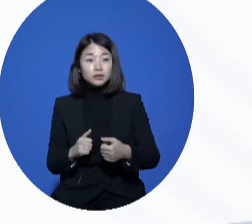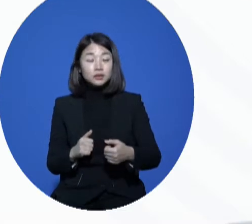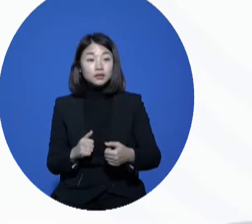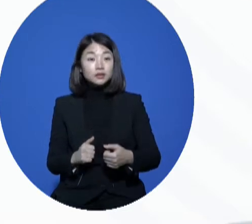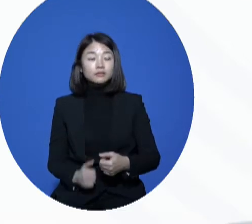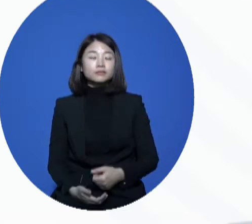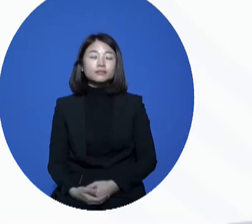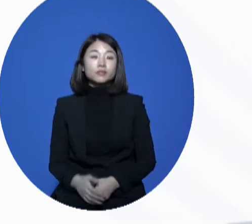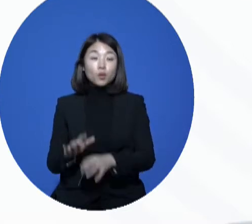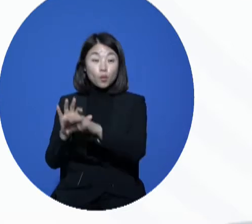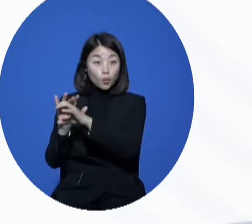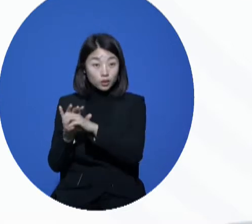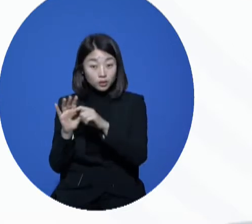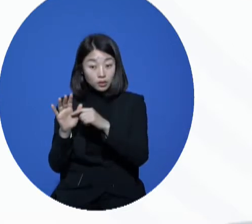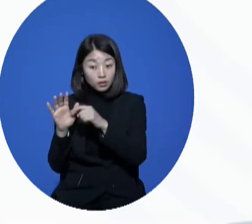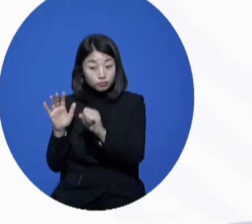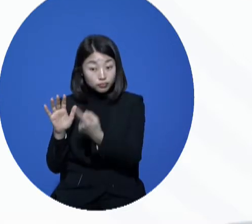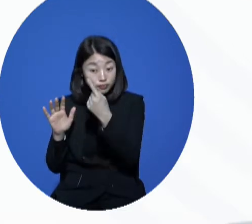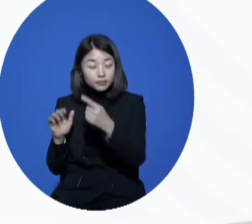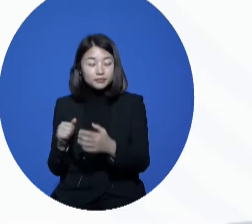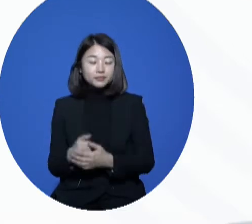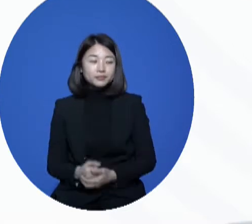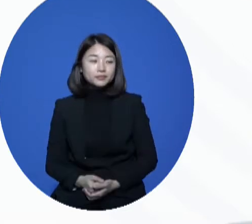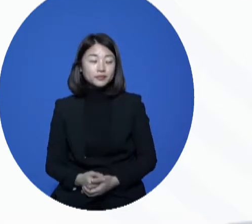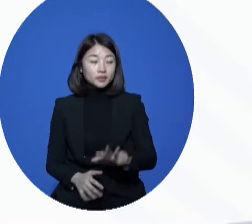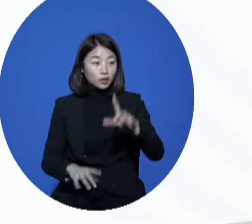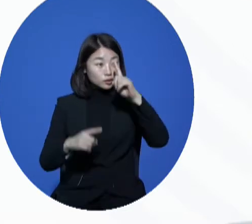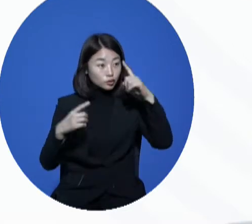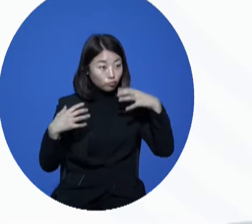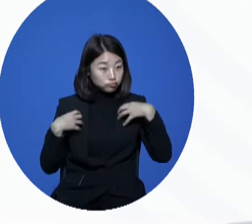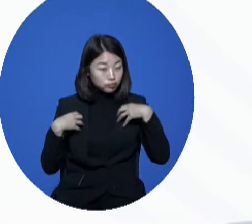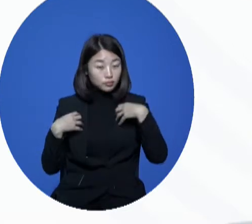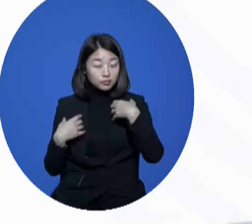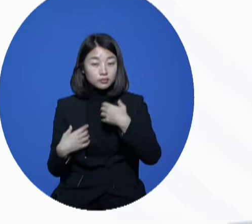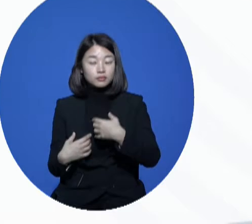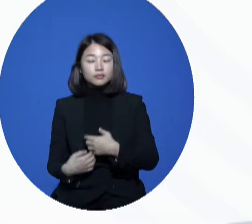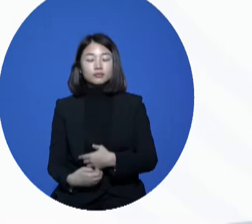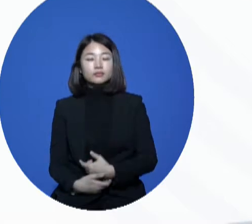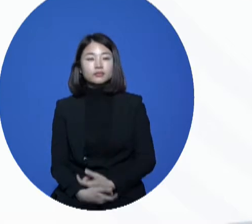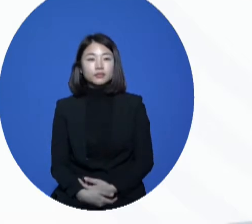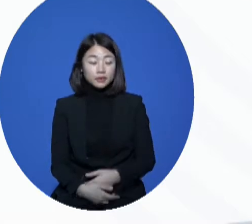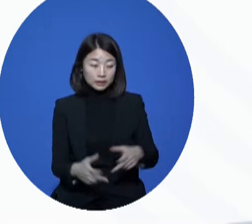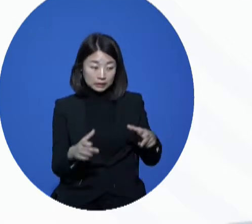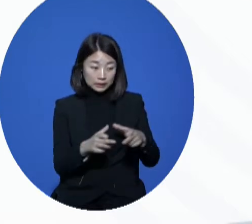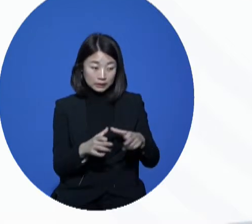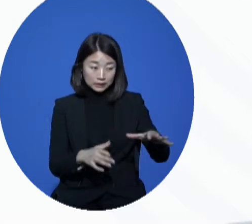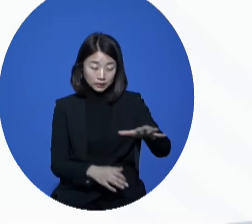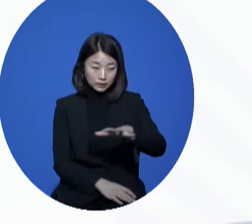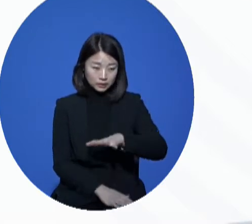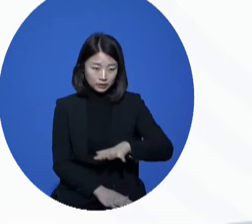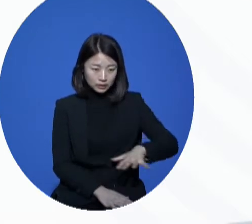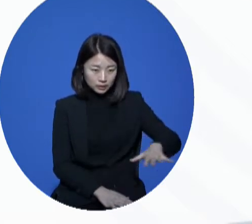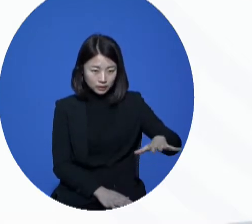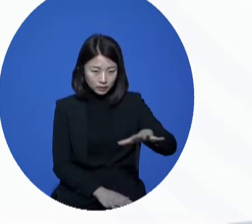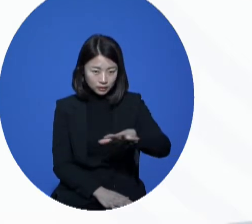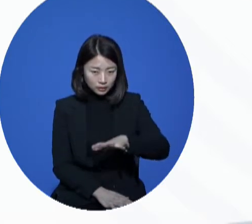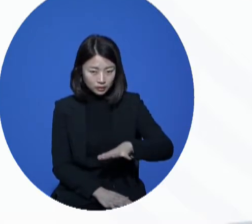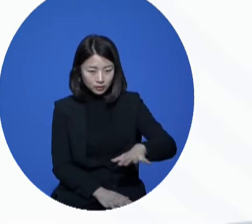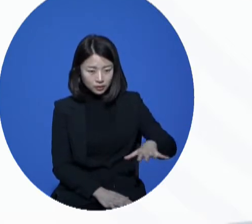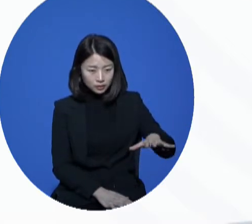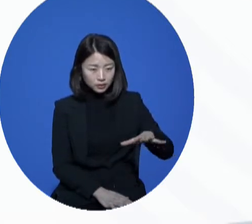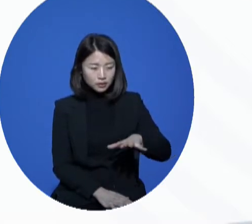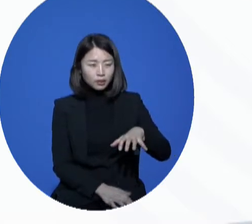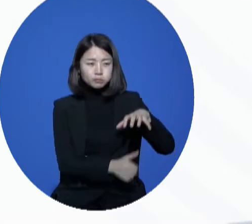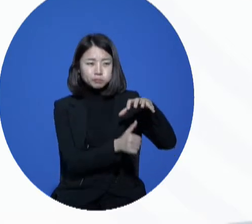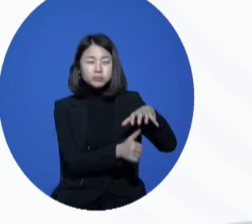그 코로나가 발생하면서 여러 정부들이 장애인에 대해서 안 좋은 정책들,